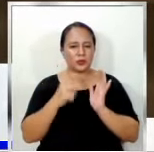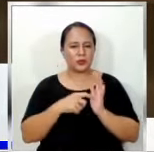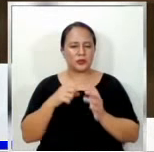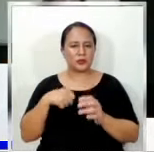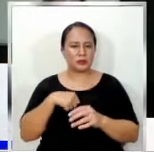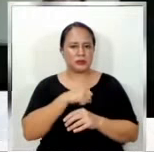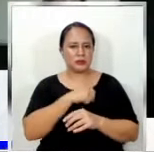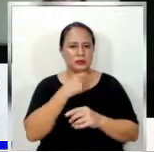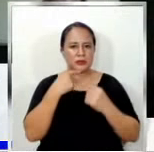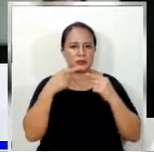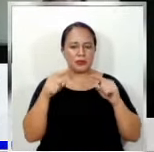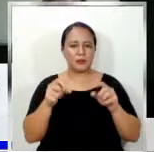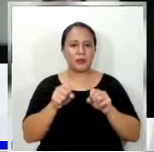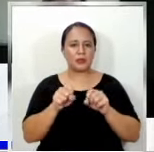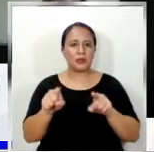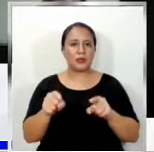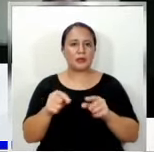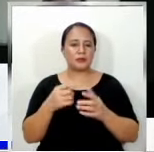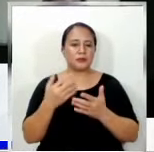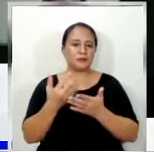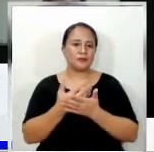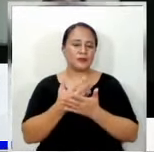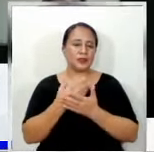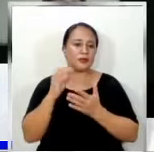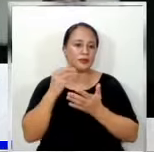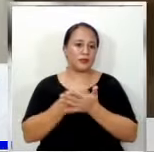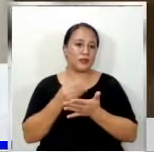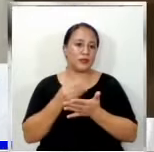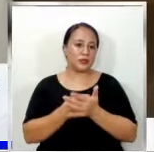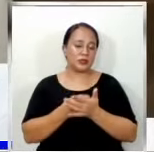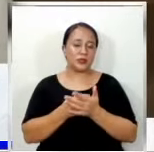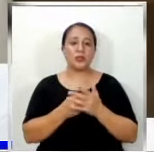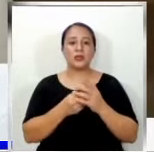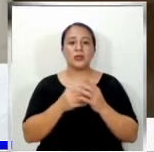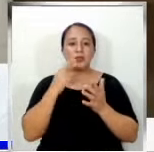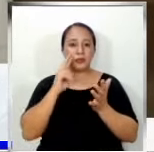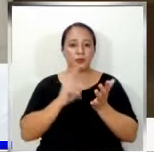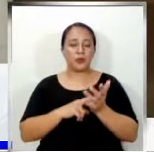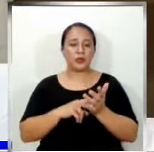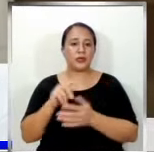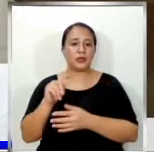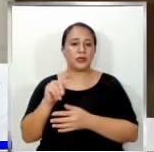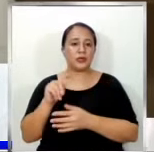ang bentahan sa latest audited financial report ng Tiger Phil. Ang nireport ko sa inyong